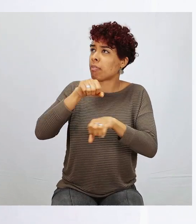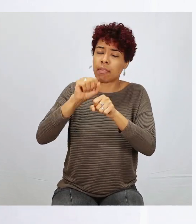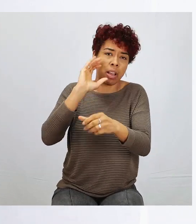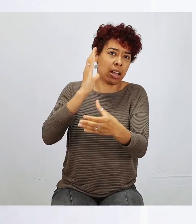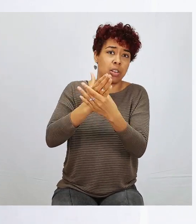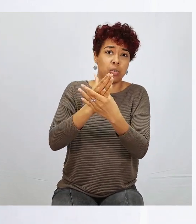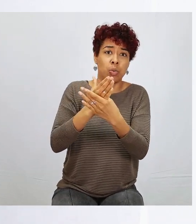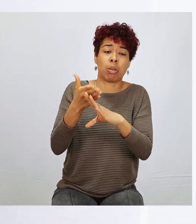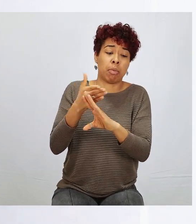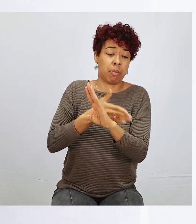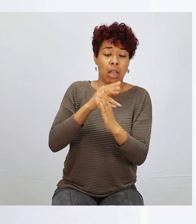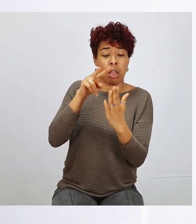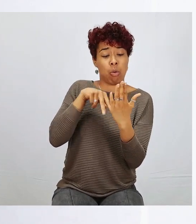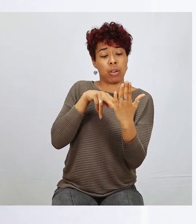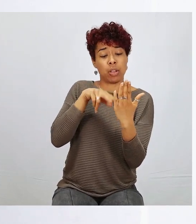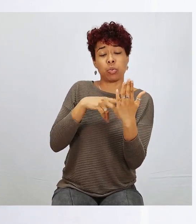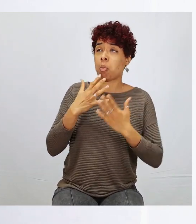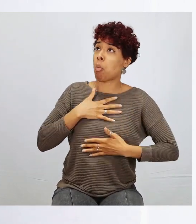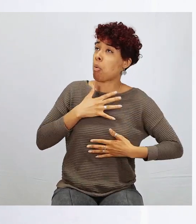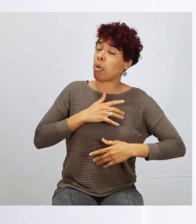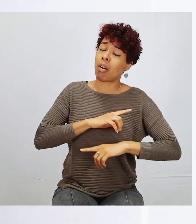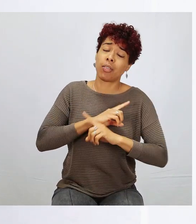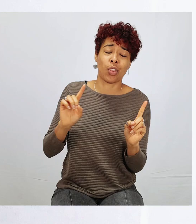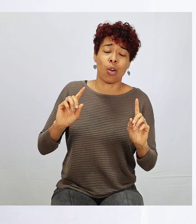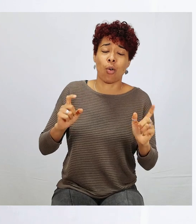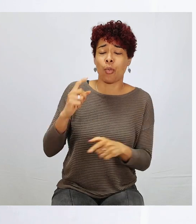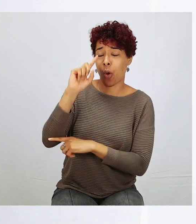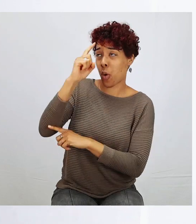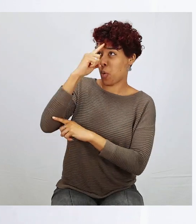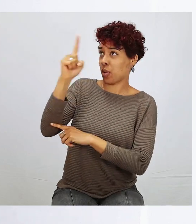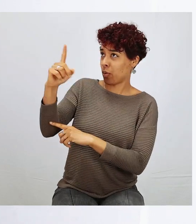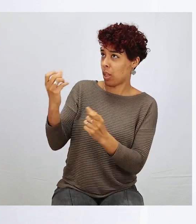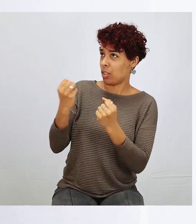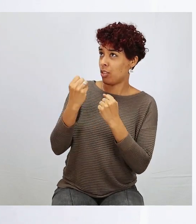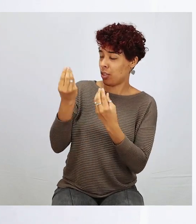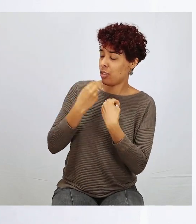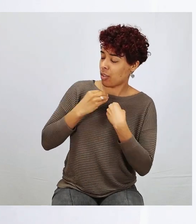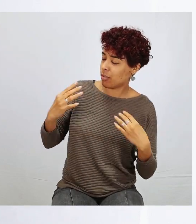Comme on a lu, Seigneur, nous ne voulons pas craindre, mais nous croyons que tu secours, Seigneur.